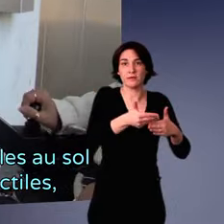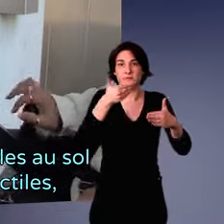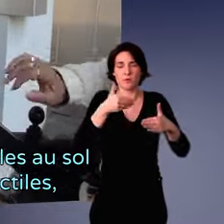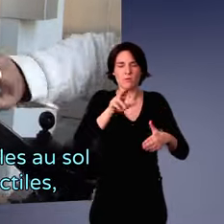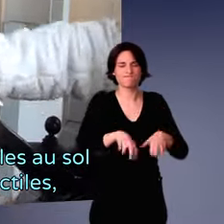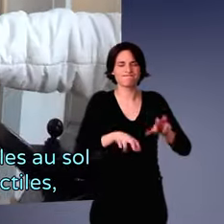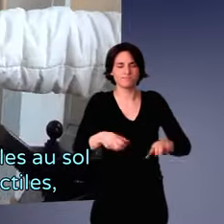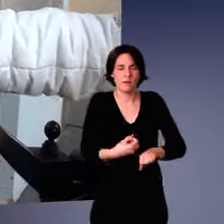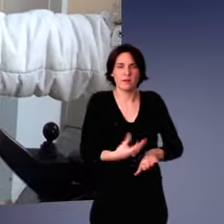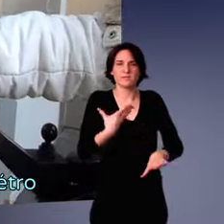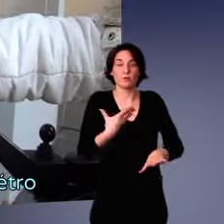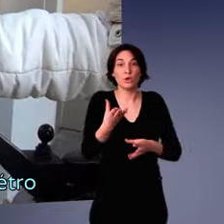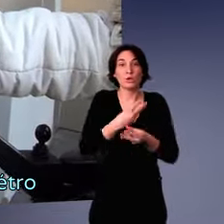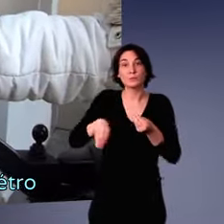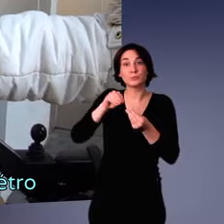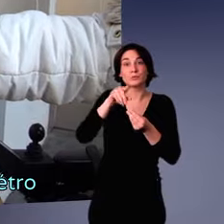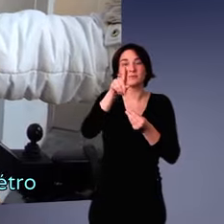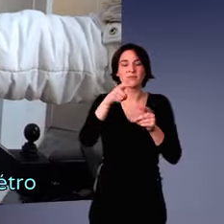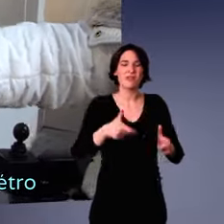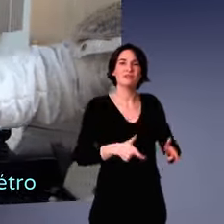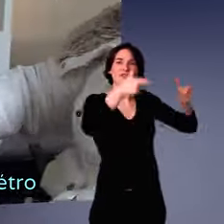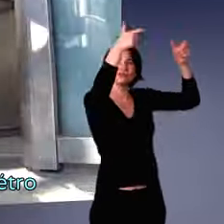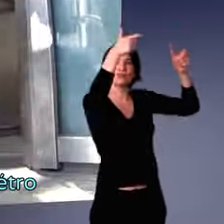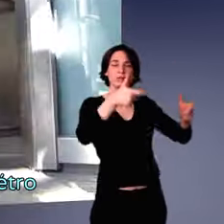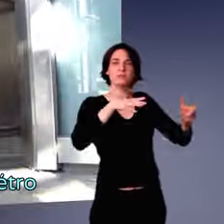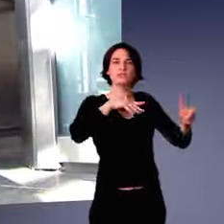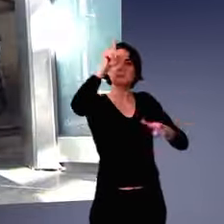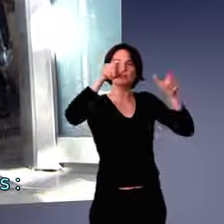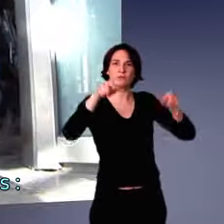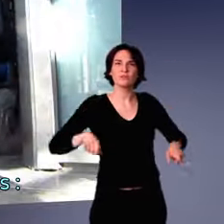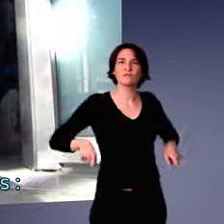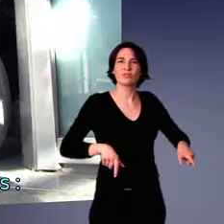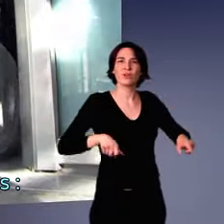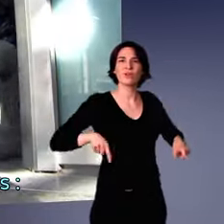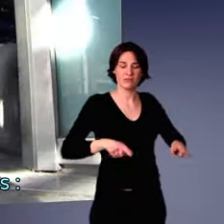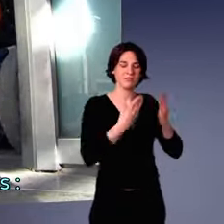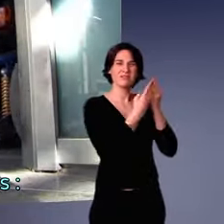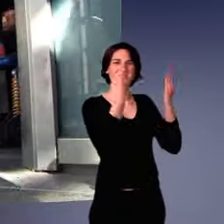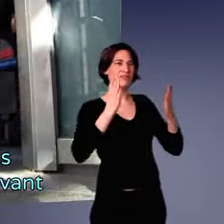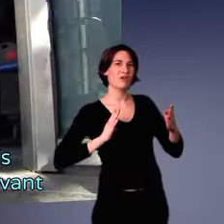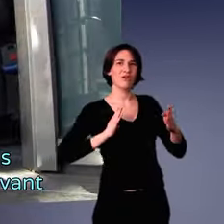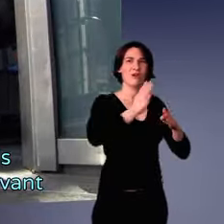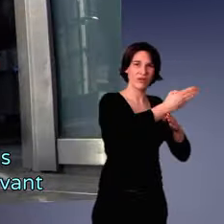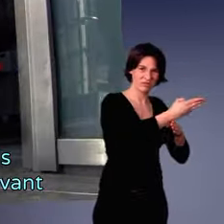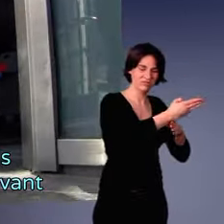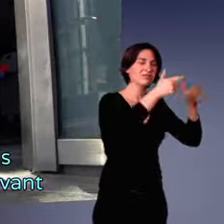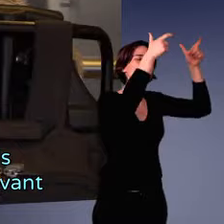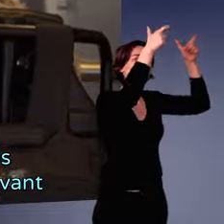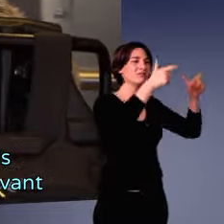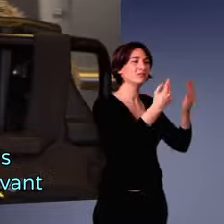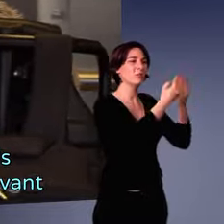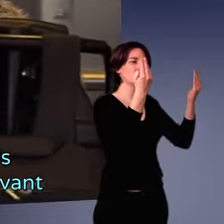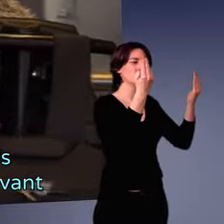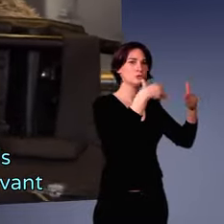visuels et tactiles et la pose de miroir dans les ascenseur du métro afin d'éviter les accidents auparavant les